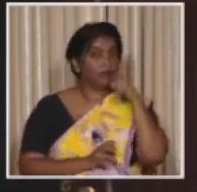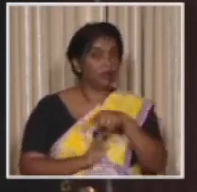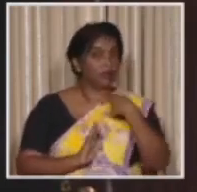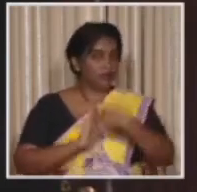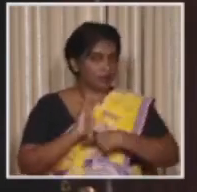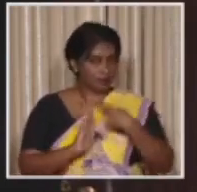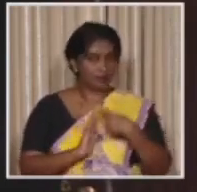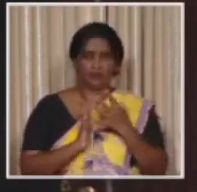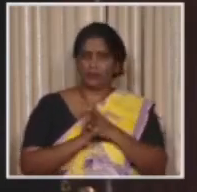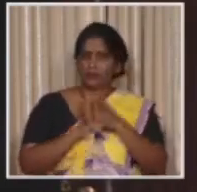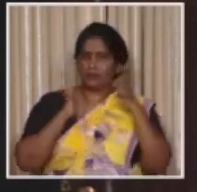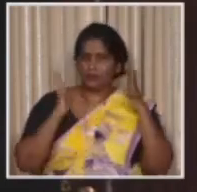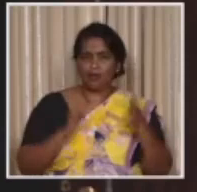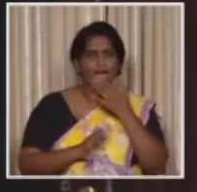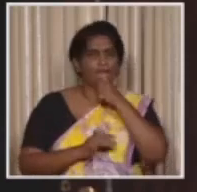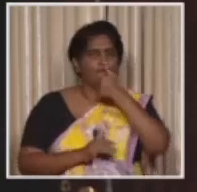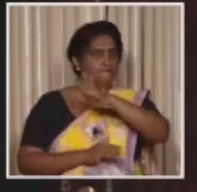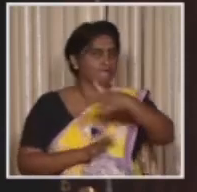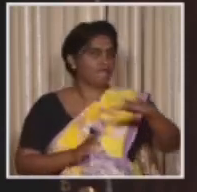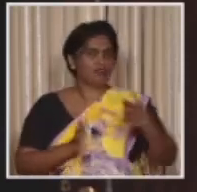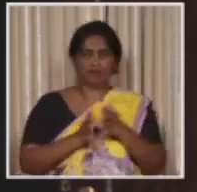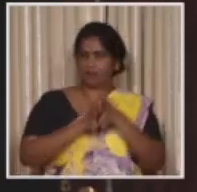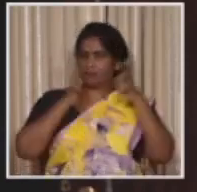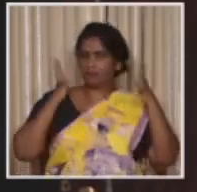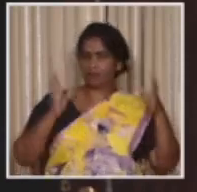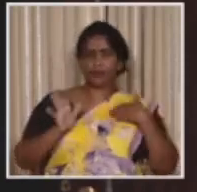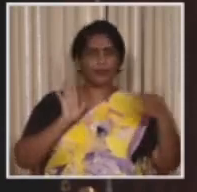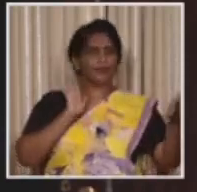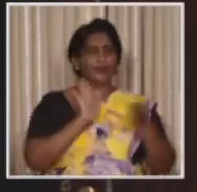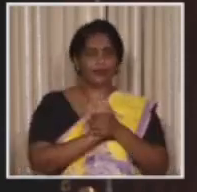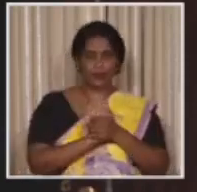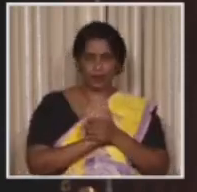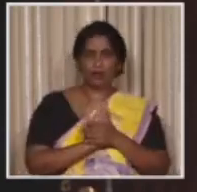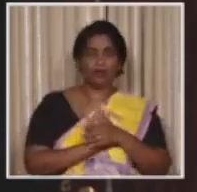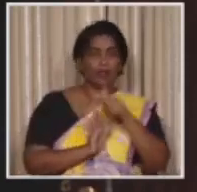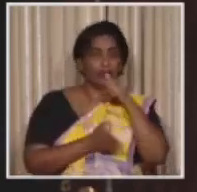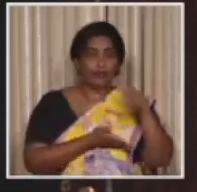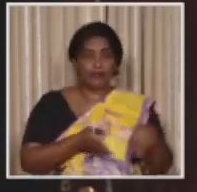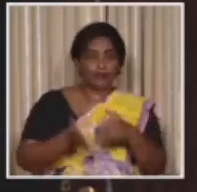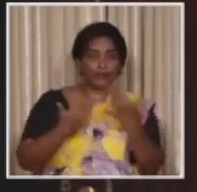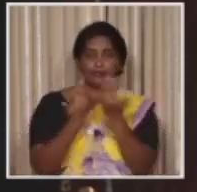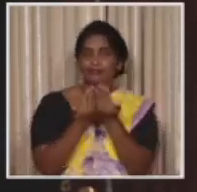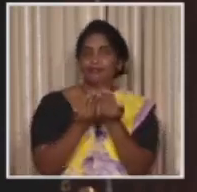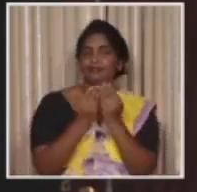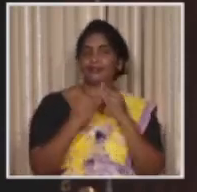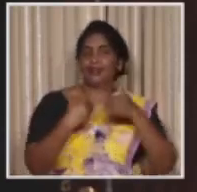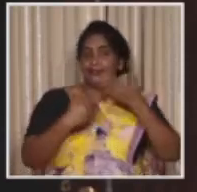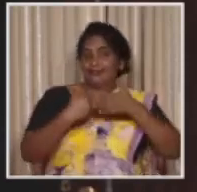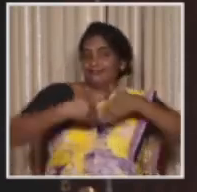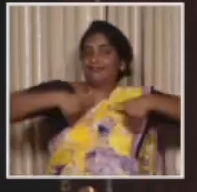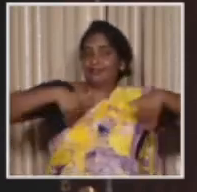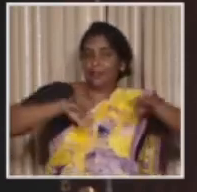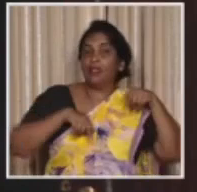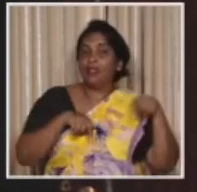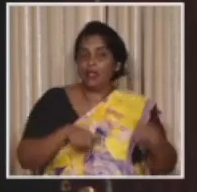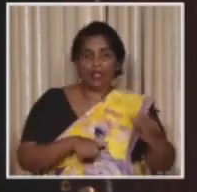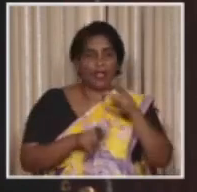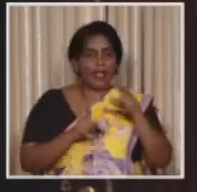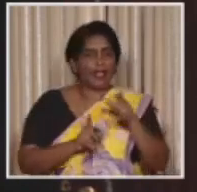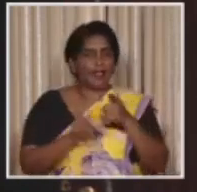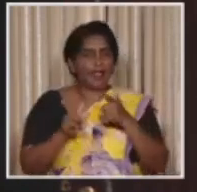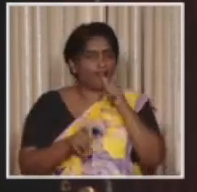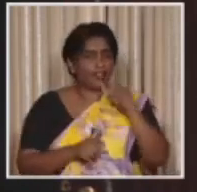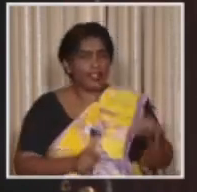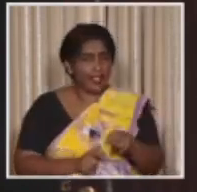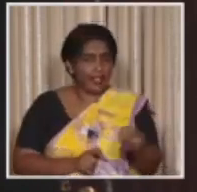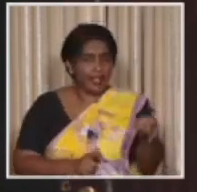රටේ විශාල ජලාශ ප්‍රමාණයක් එක්ක බැඳුණු මේ වාරි බැමි පද්ධතියක් තිබෙනවා. මේ ඇලවේලි